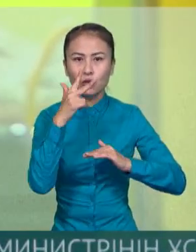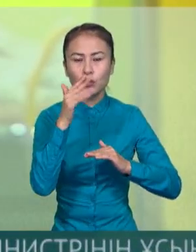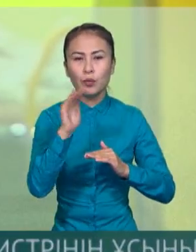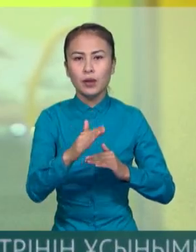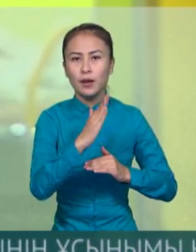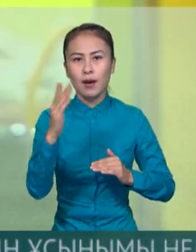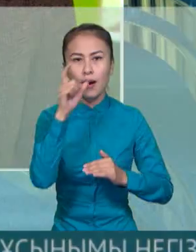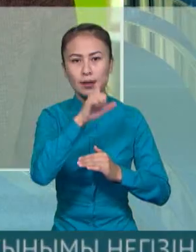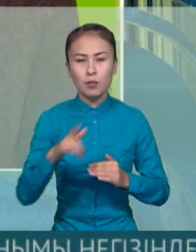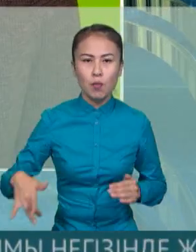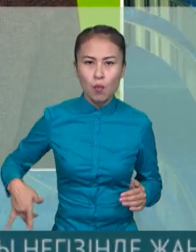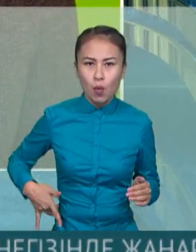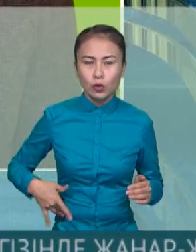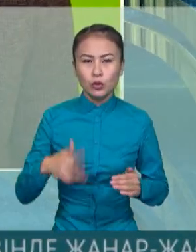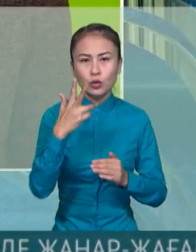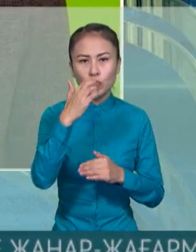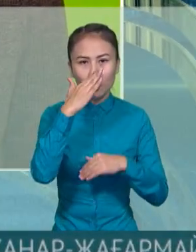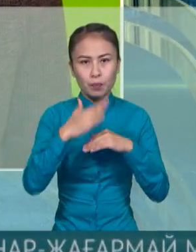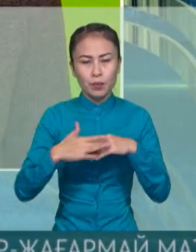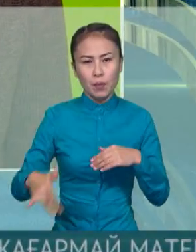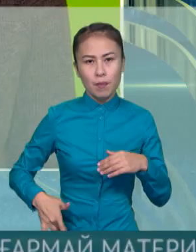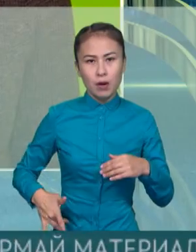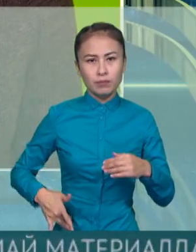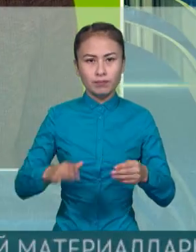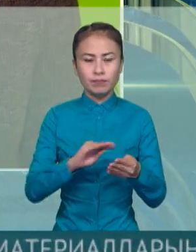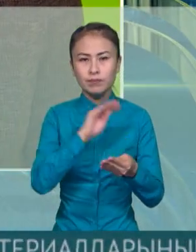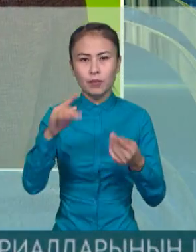мыңнан астам адам бүйрек, 300-дей жан бауыр трансплантациясына кезекте тұр.